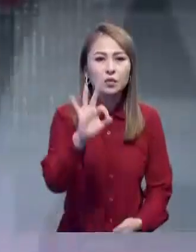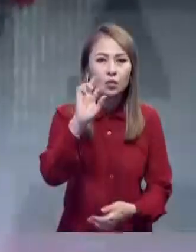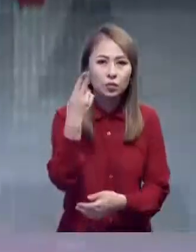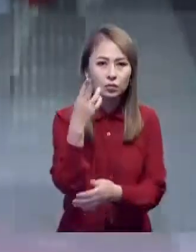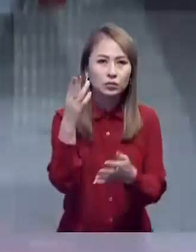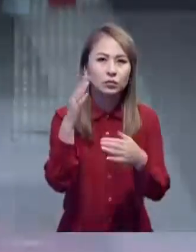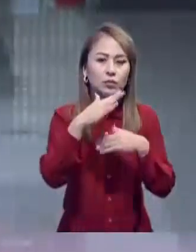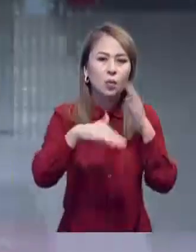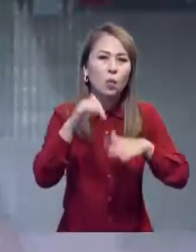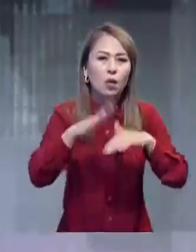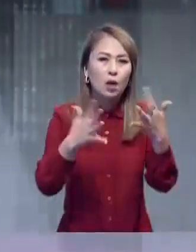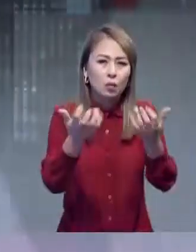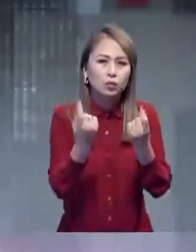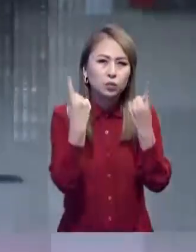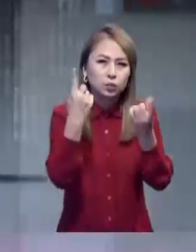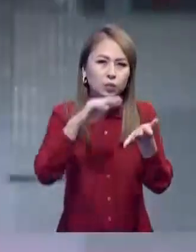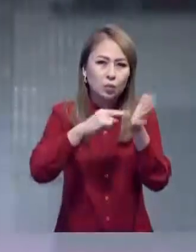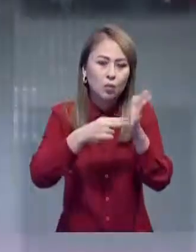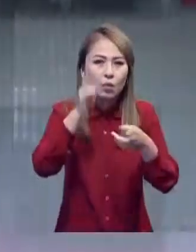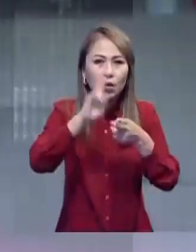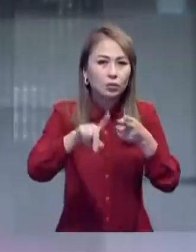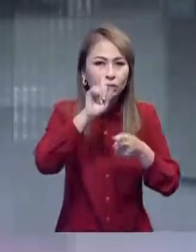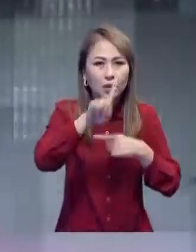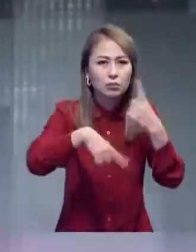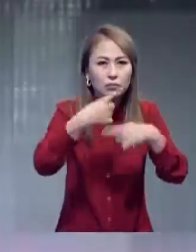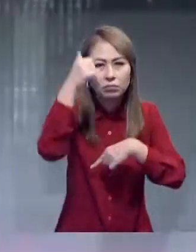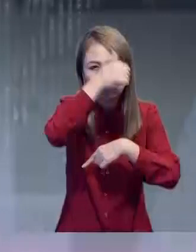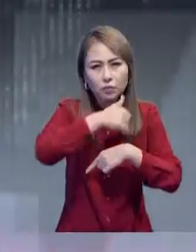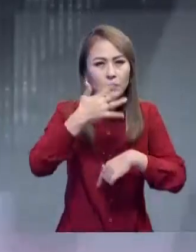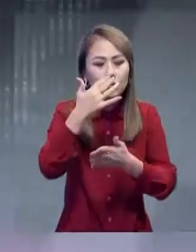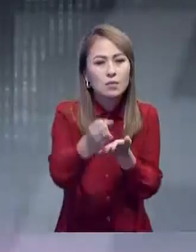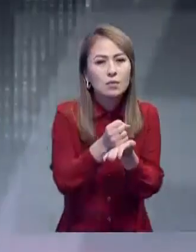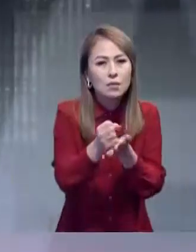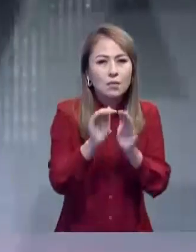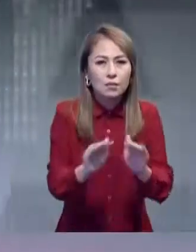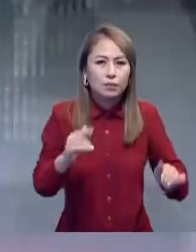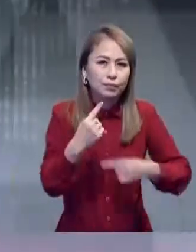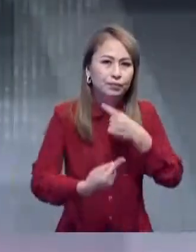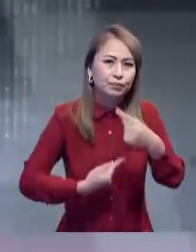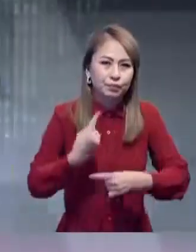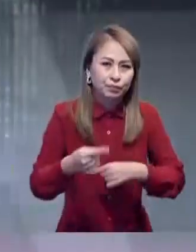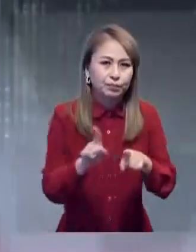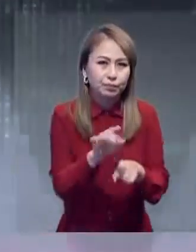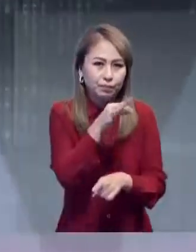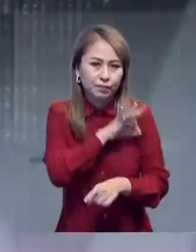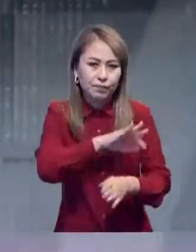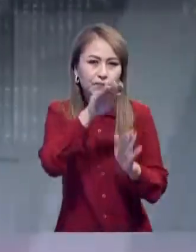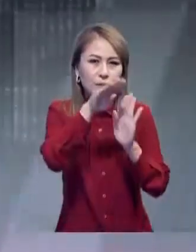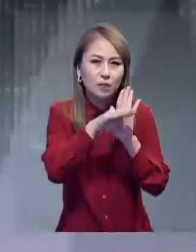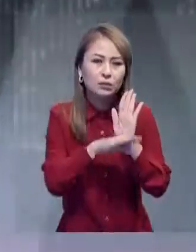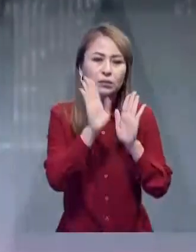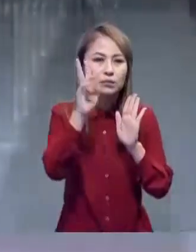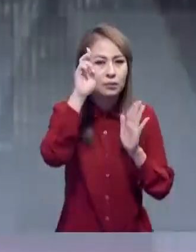Әлеуметтік салада қолға алған ауқымды жоба мұнымен бітпейді. Келер жылдан бастап ұлттық қор балаларға ұрпақ қамын ойлаған ұтымды бағдарлама іске